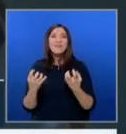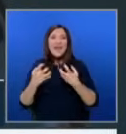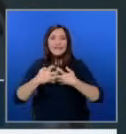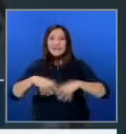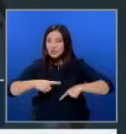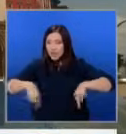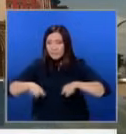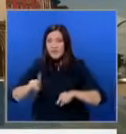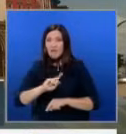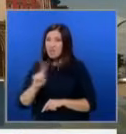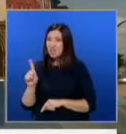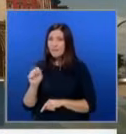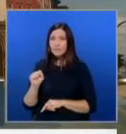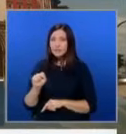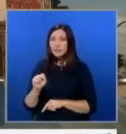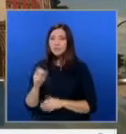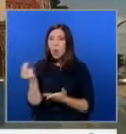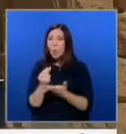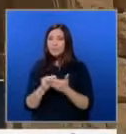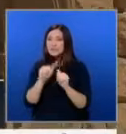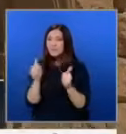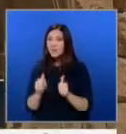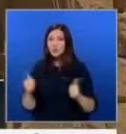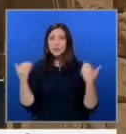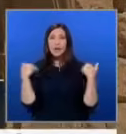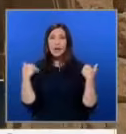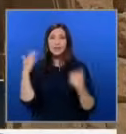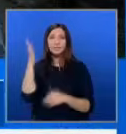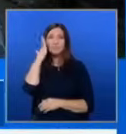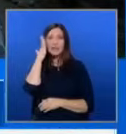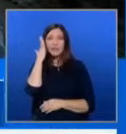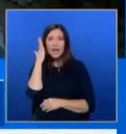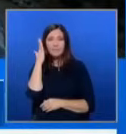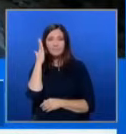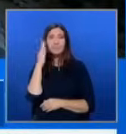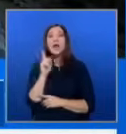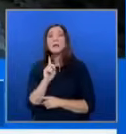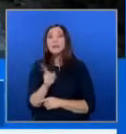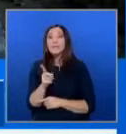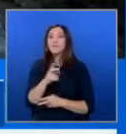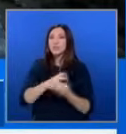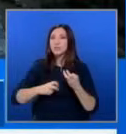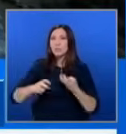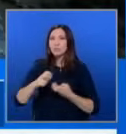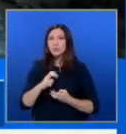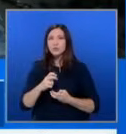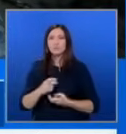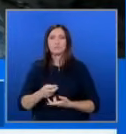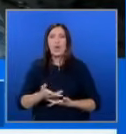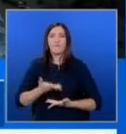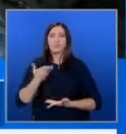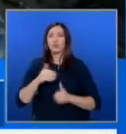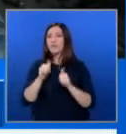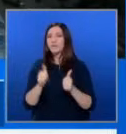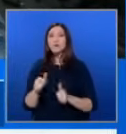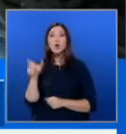Техническият кабинет е непартиен и описа фигурата на кандидат-премиера. И трябва да се търси авторитетна